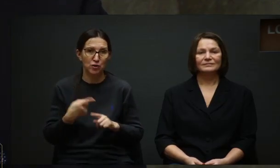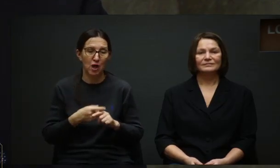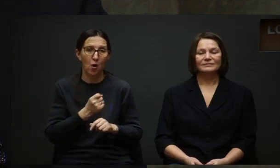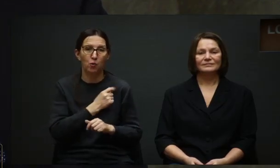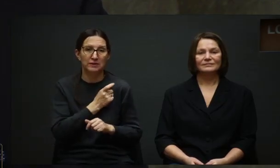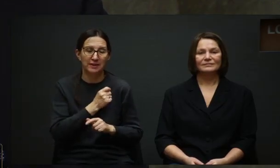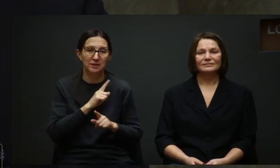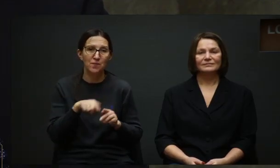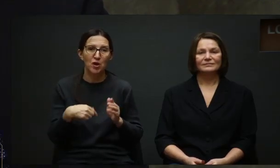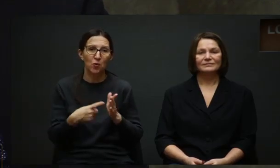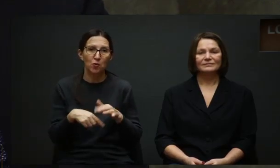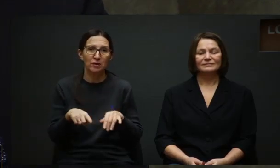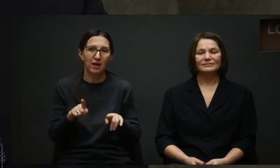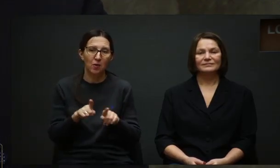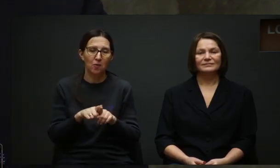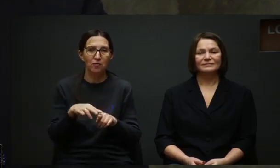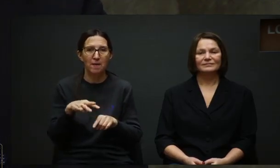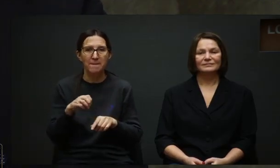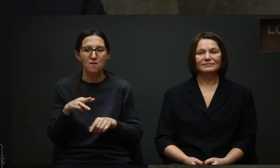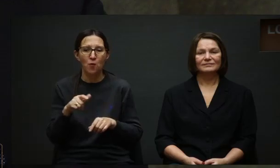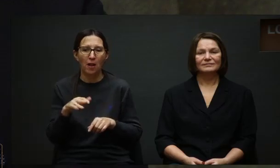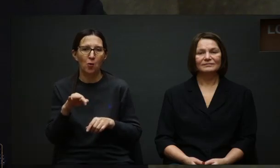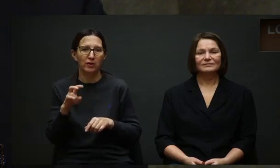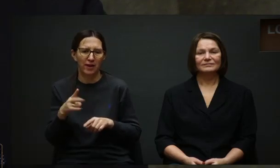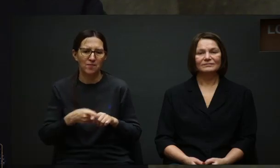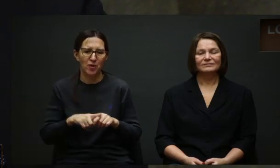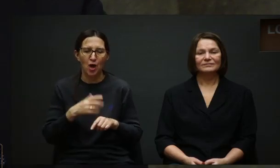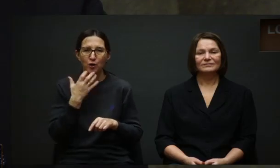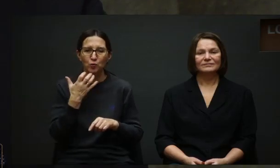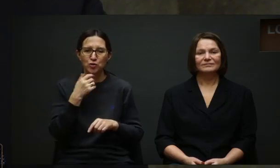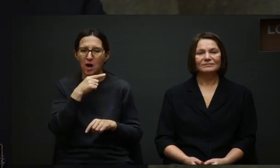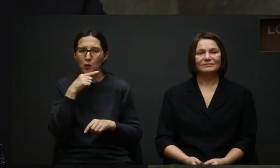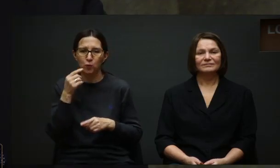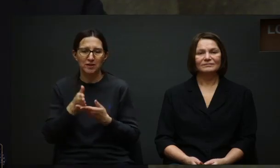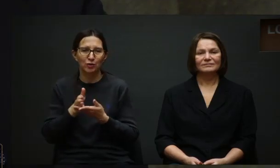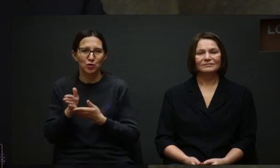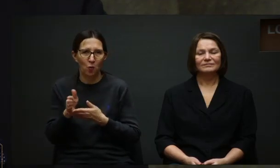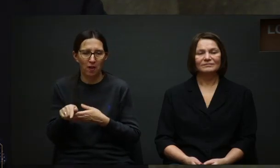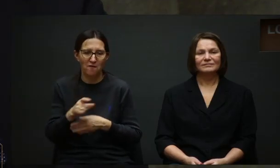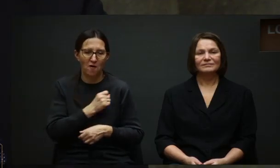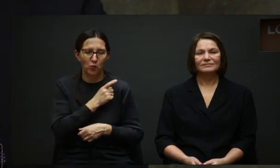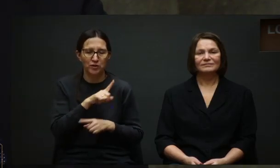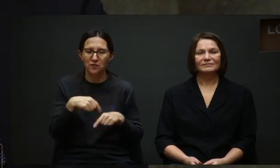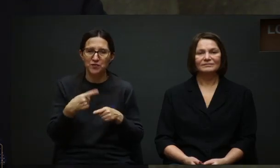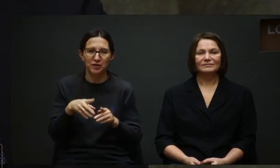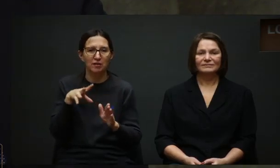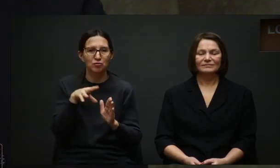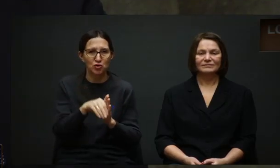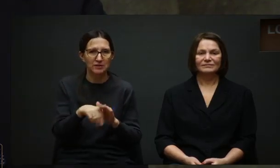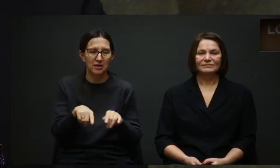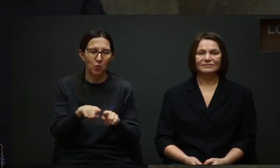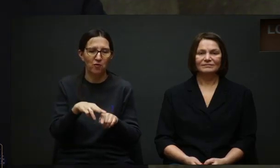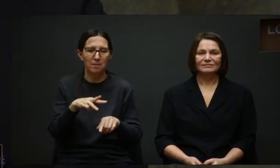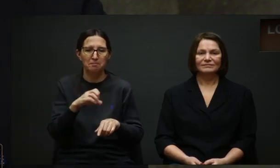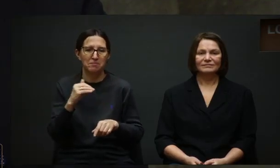Одесса – город таких мифологем, и южнорусская школа в Одессе – это всегда была часть мифа